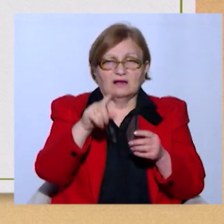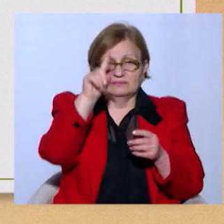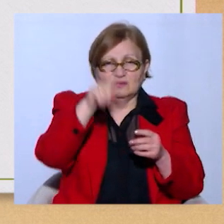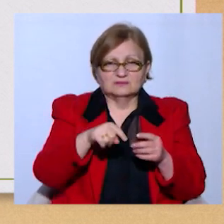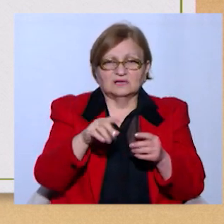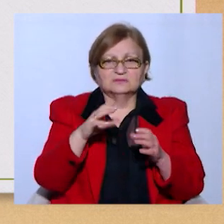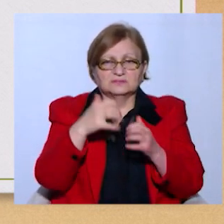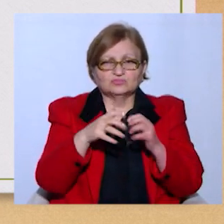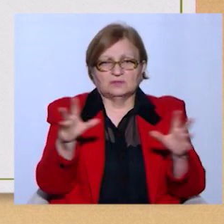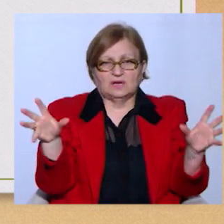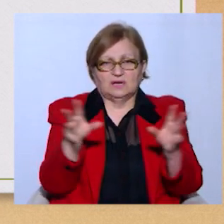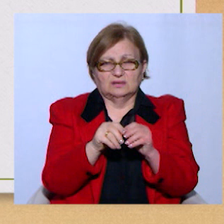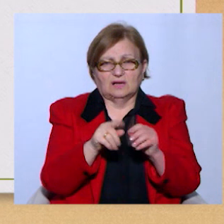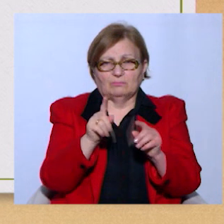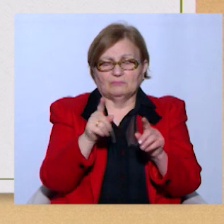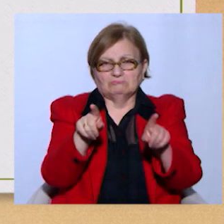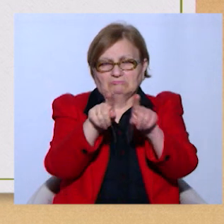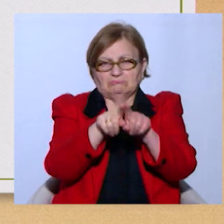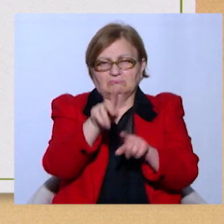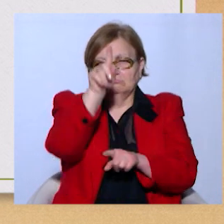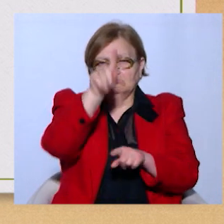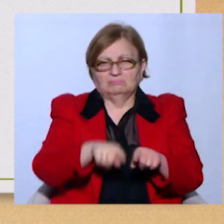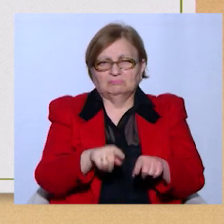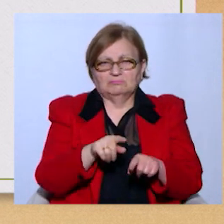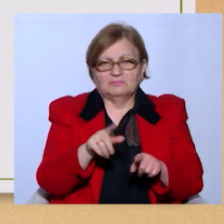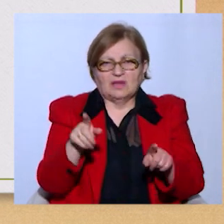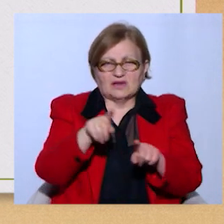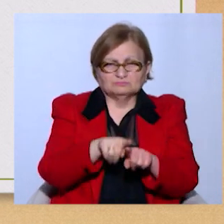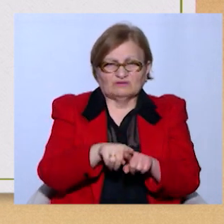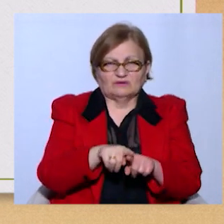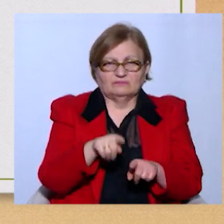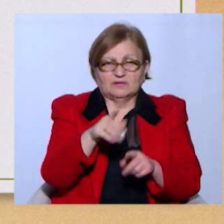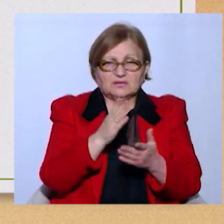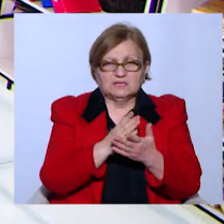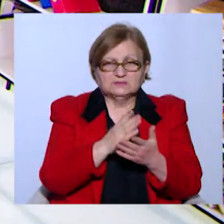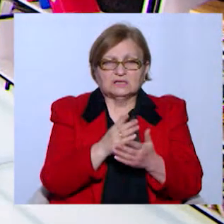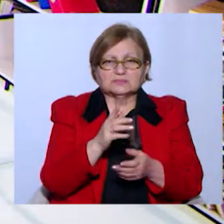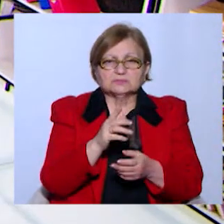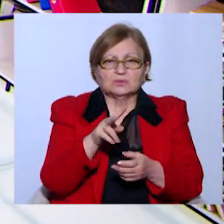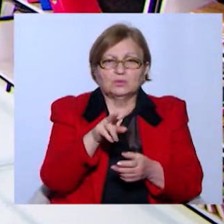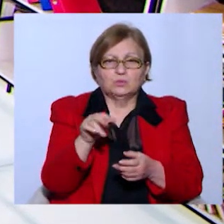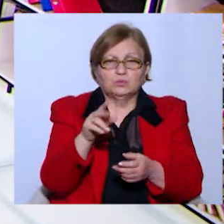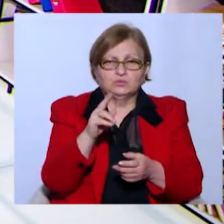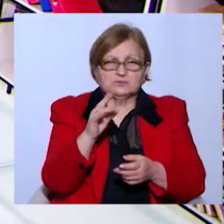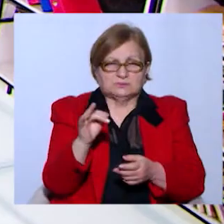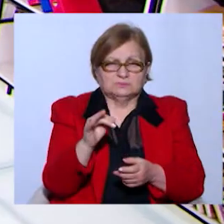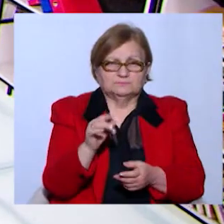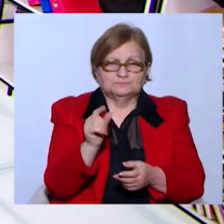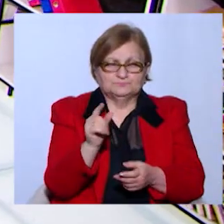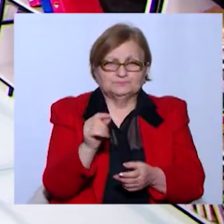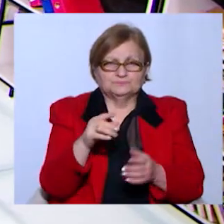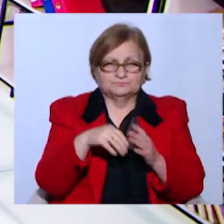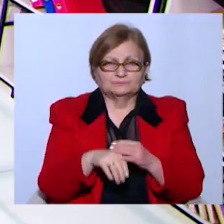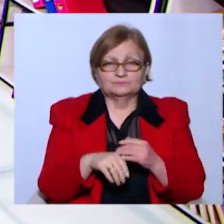ემთხვევა. და ეს ასე არის ლუწი რაოდენობის შემთხვევაშიც. შემდეგი ამოცანა არის